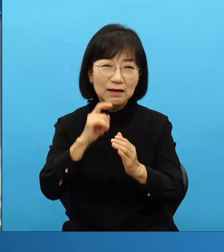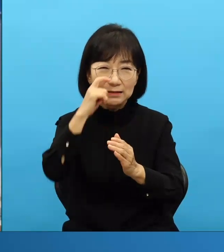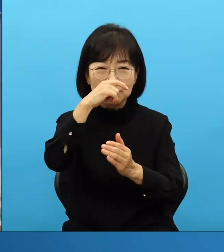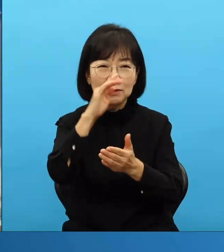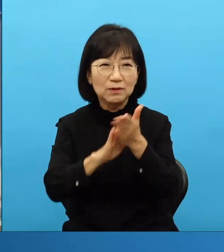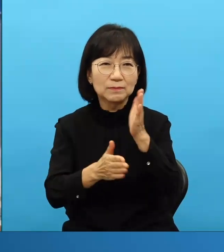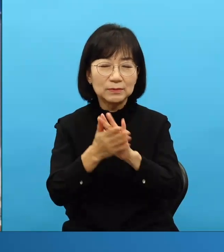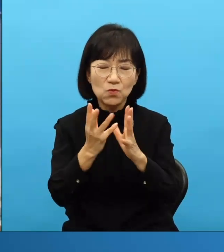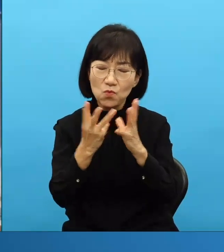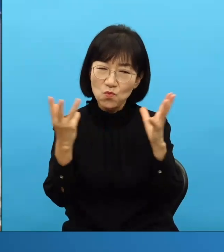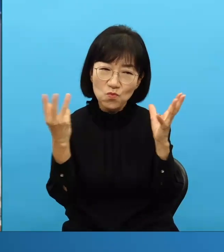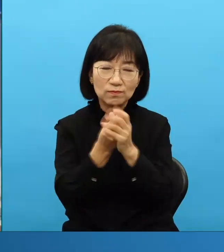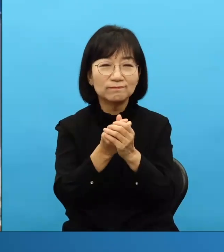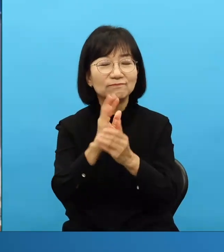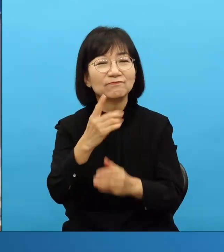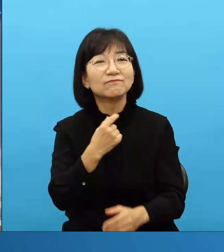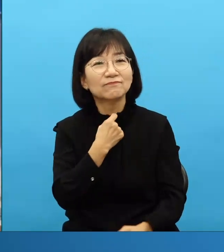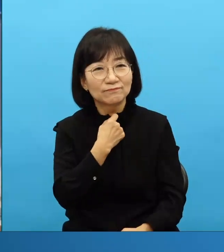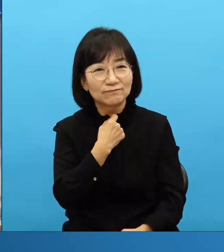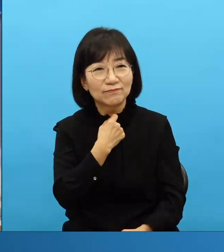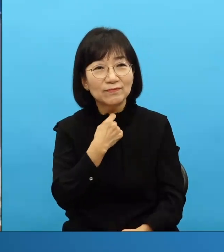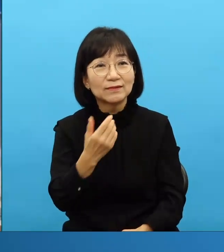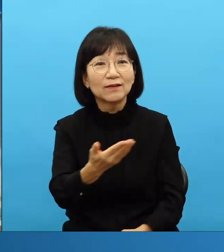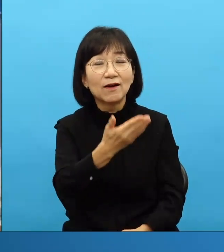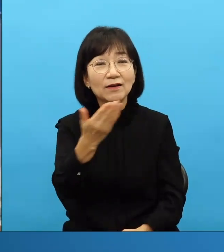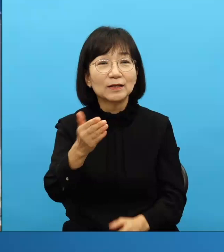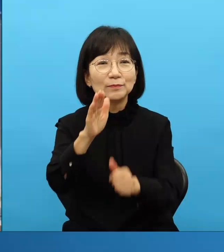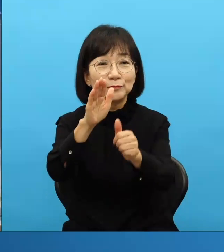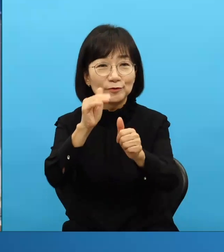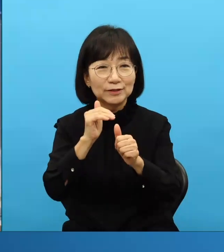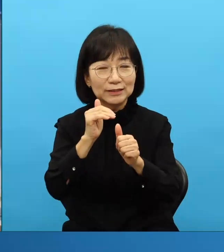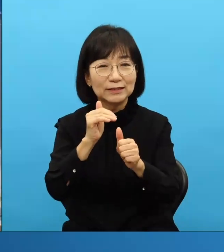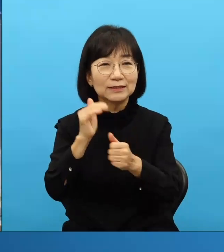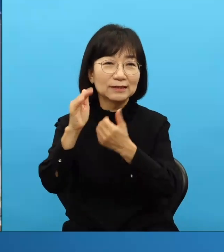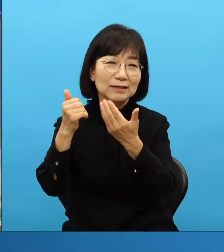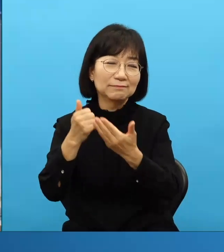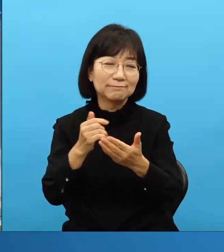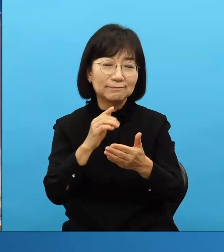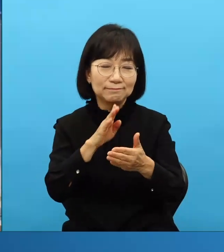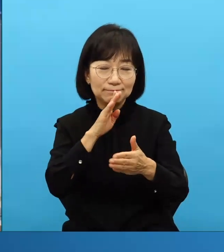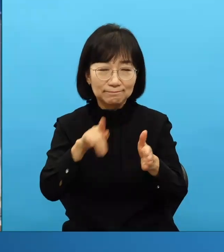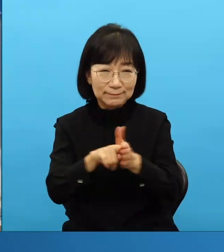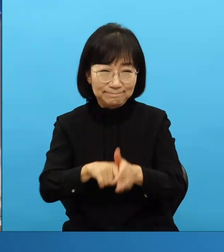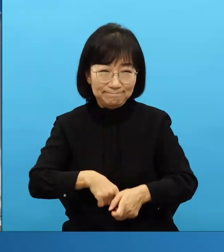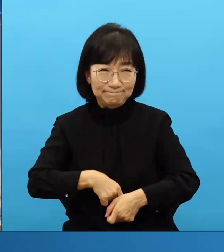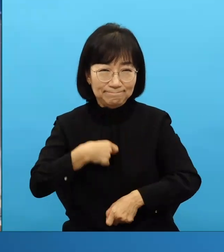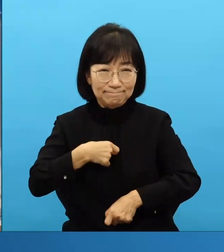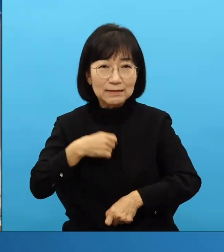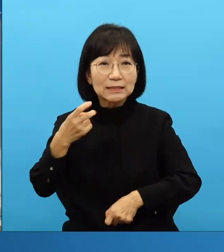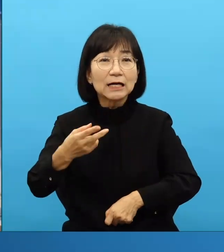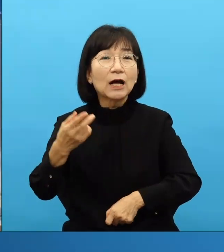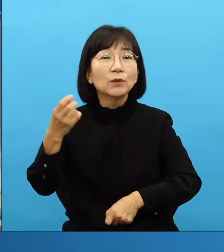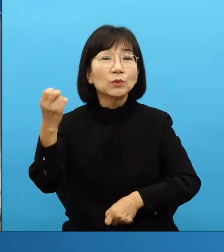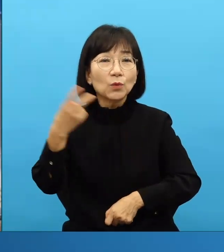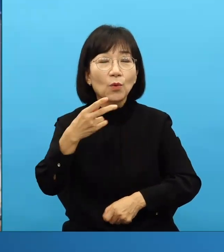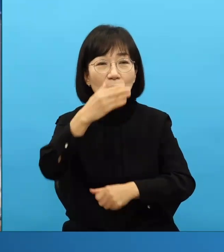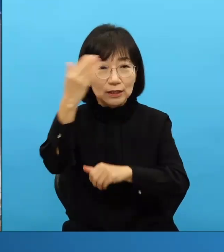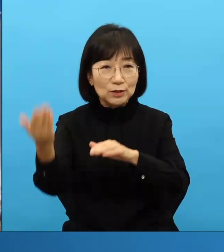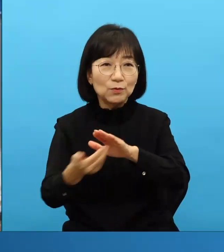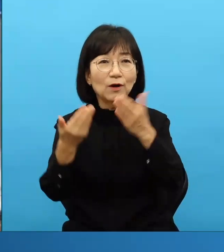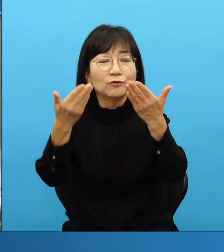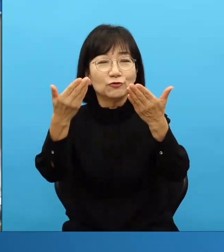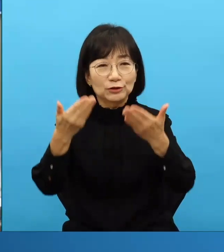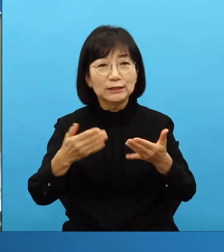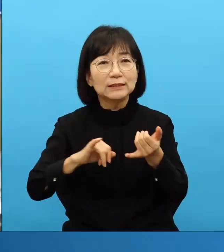흠없게 보존되기를 원하노라. 너희를 부르시는 이는 미쁘시니 그가 또한